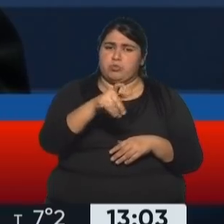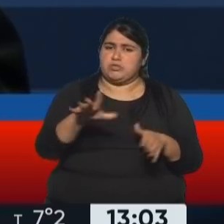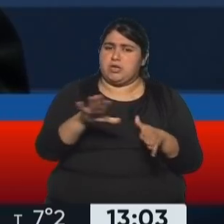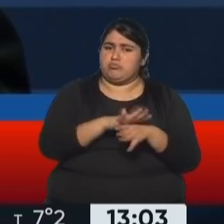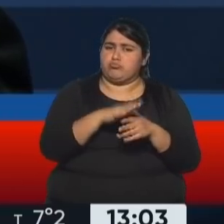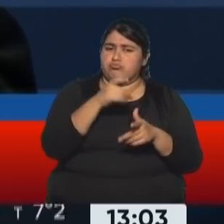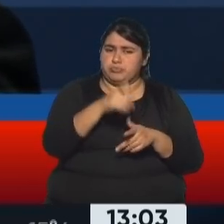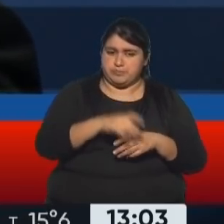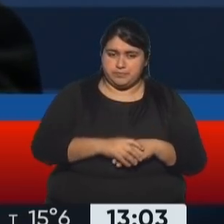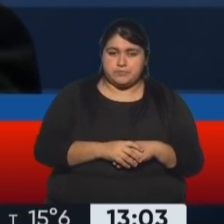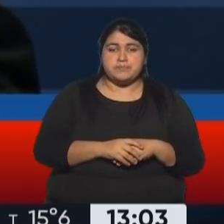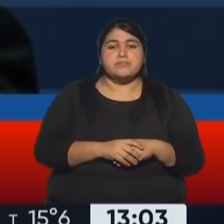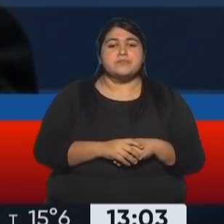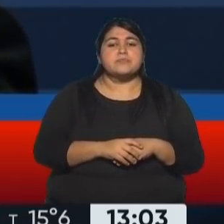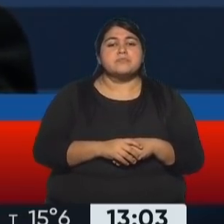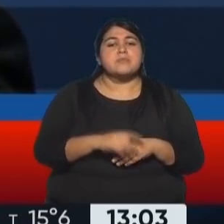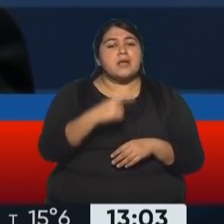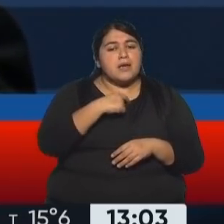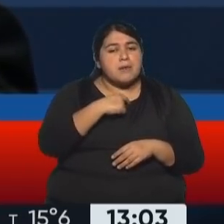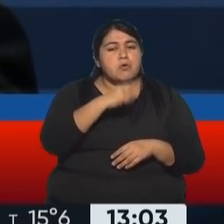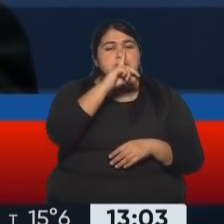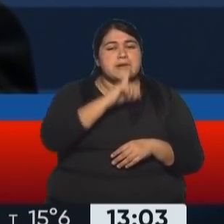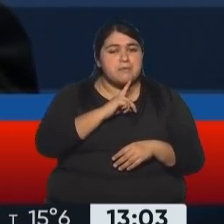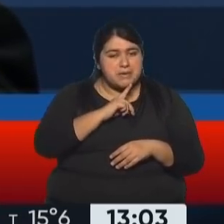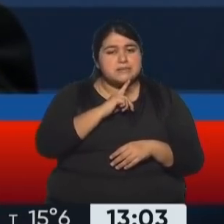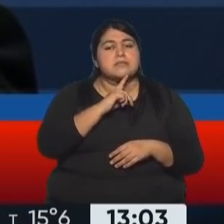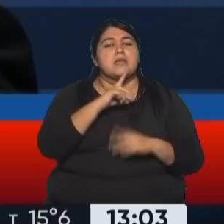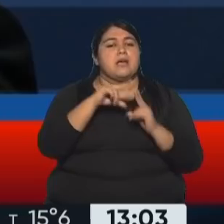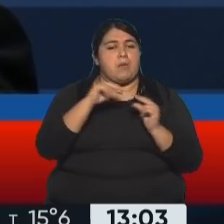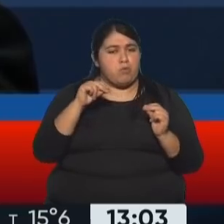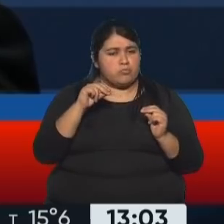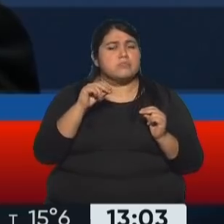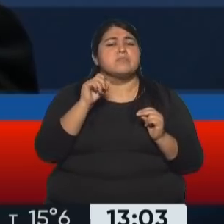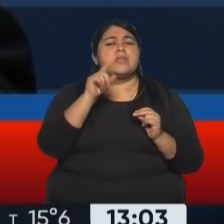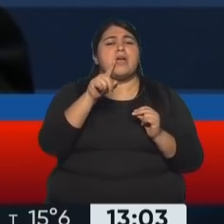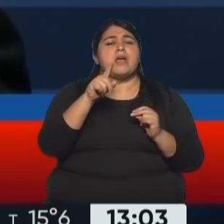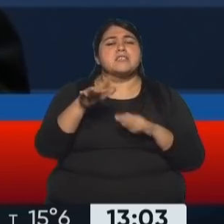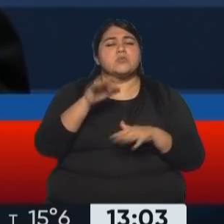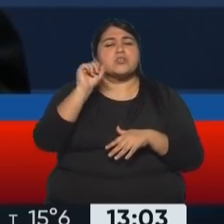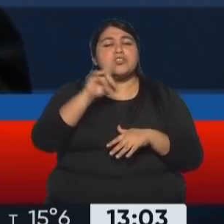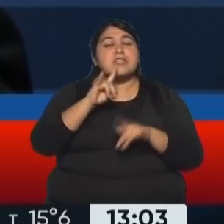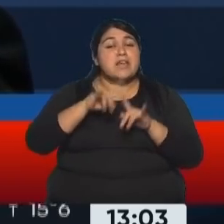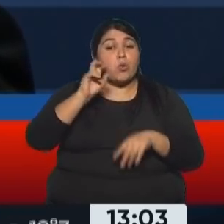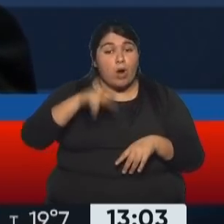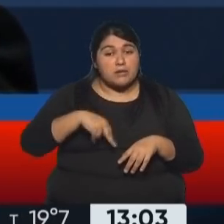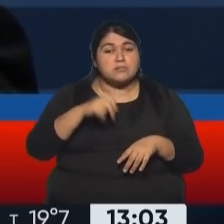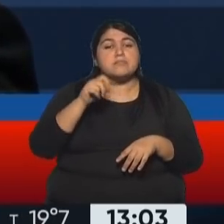们严肃敦促日方在台湾问题上切实重信守诺，谨言慎